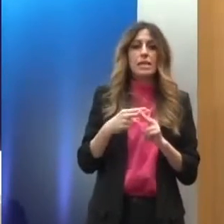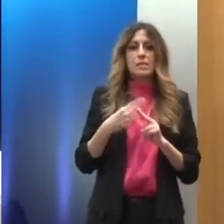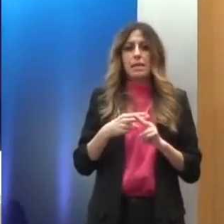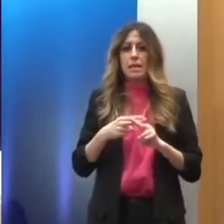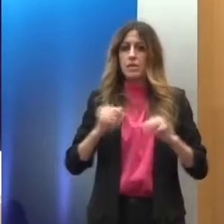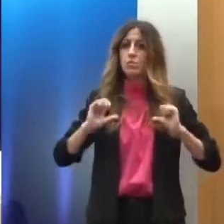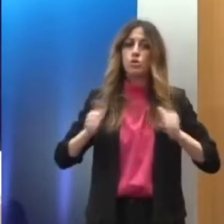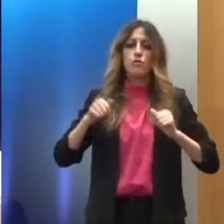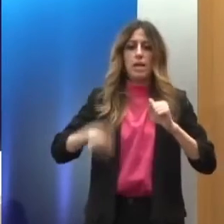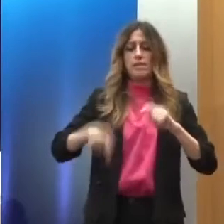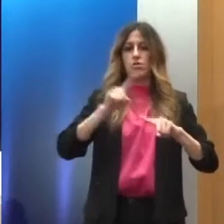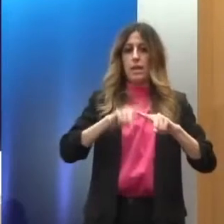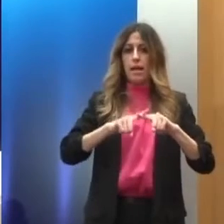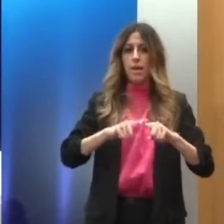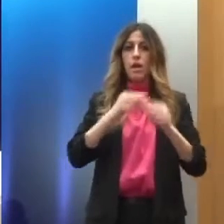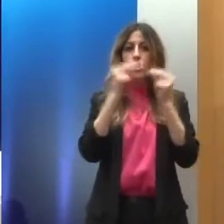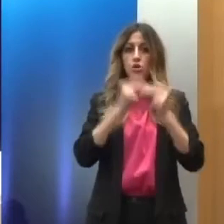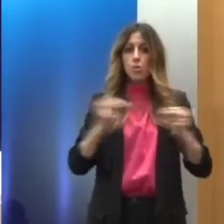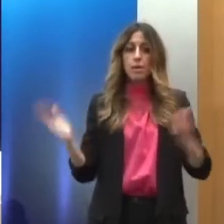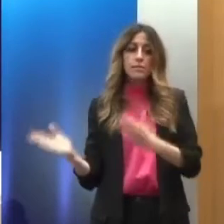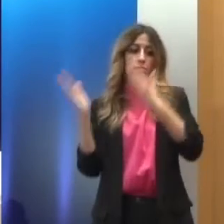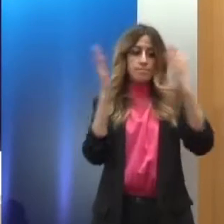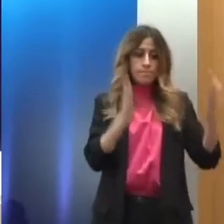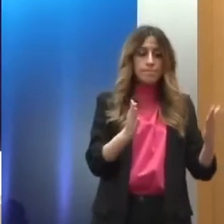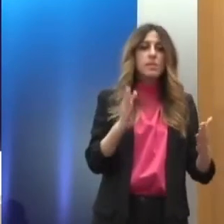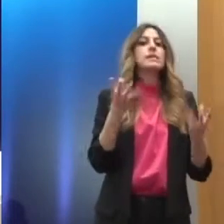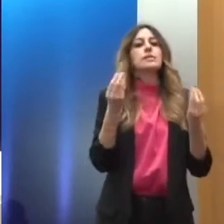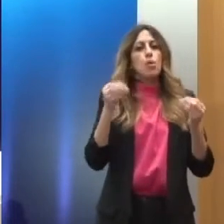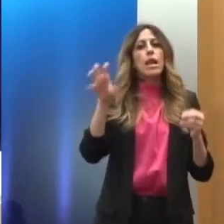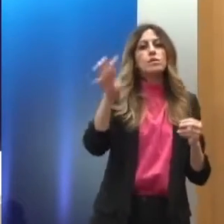πλευρά, λοιπόν, έχεις μια εντυπωσιακή πρόοδο σε πολλά κράτη σε επίπεδο νομοθετικό.